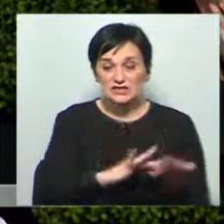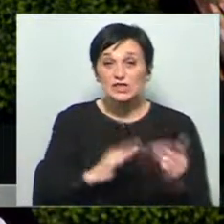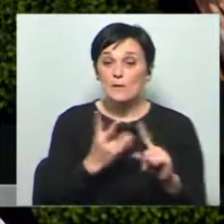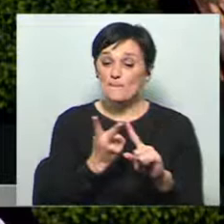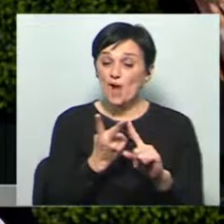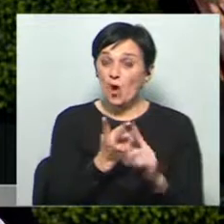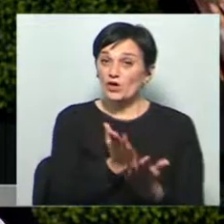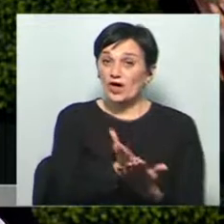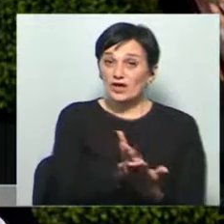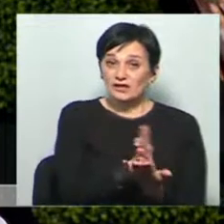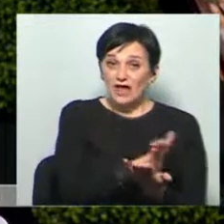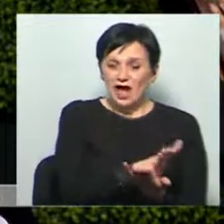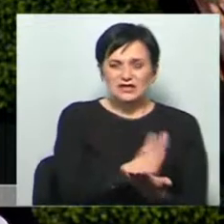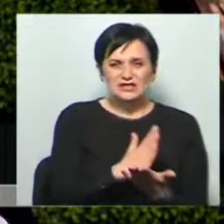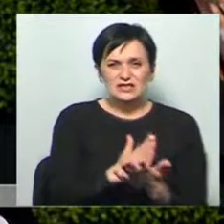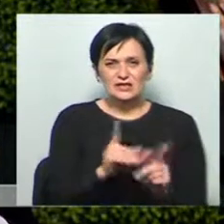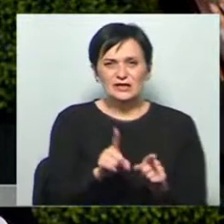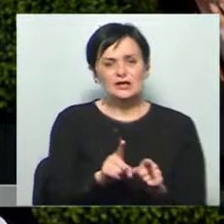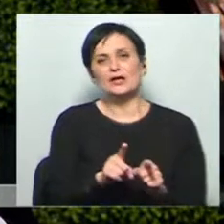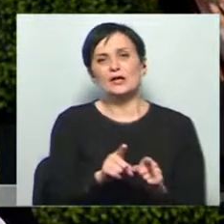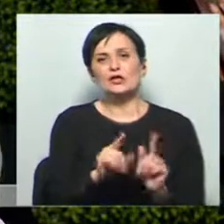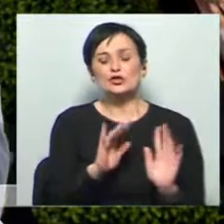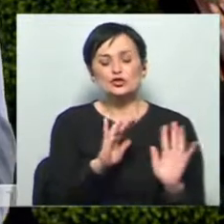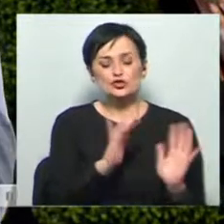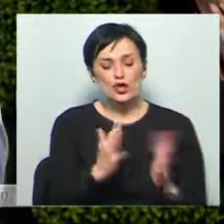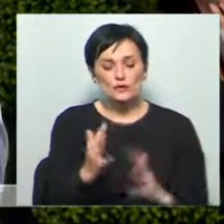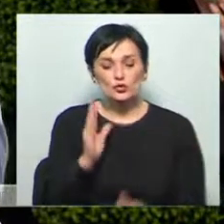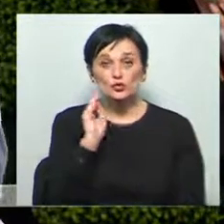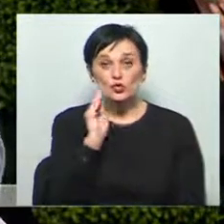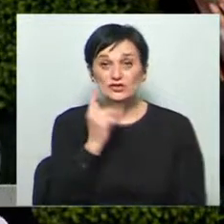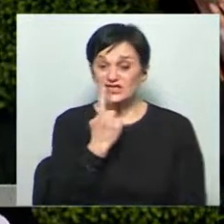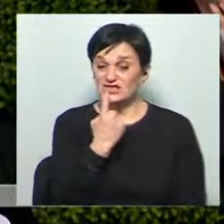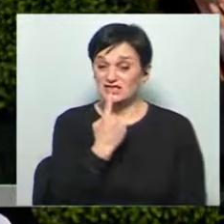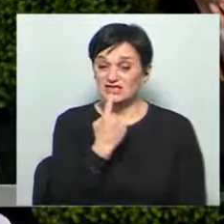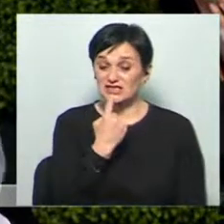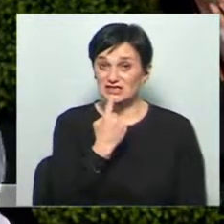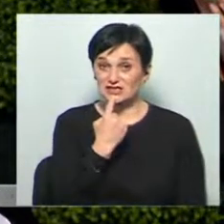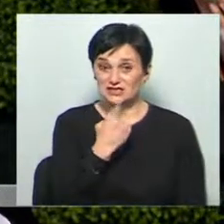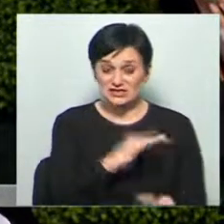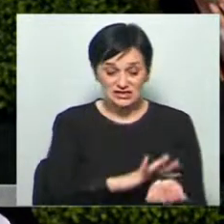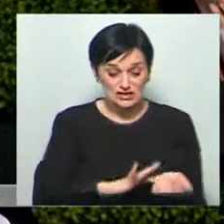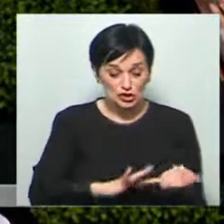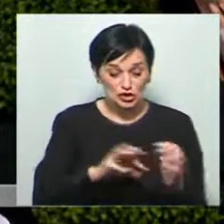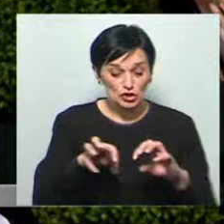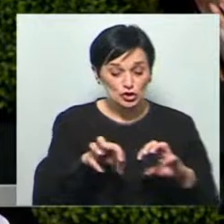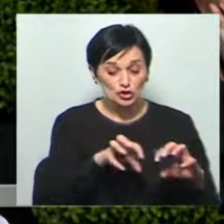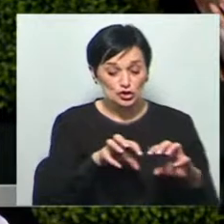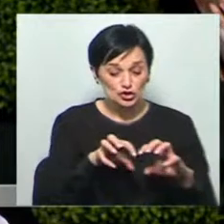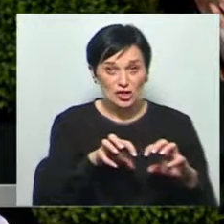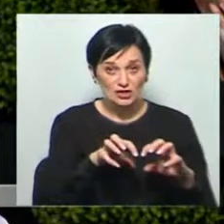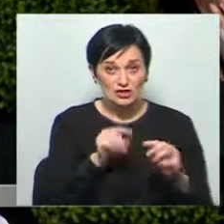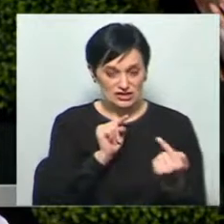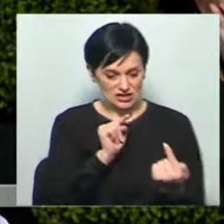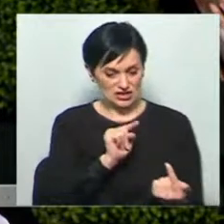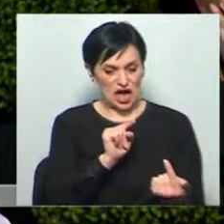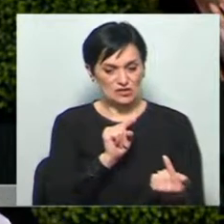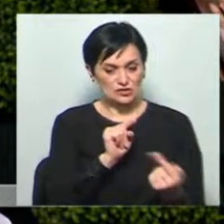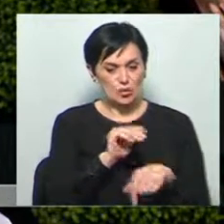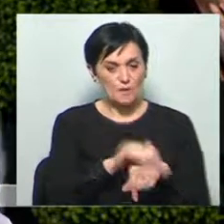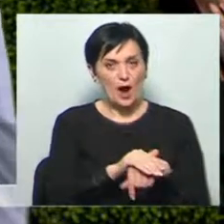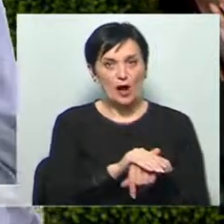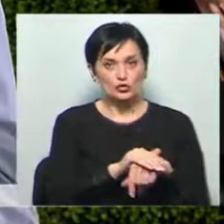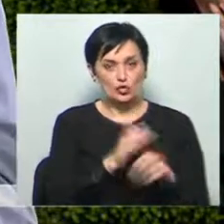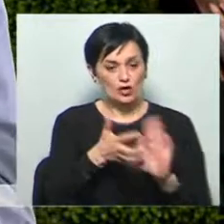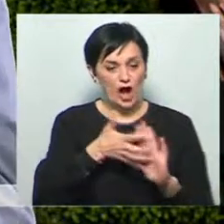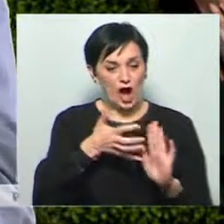მეორე ნაწილი. დიახ. ანუ შემთხვევები, როცა სისხლის შედედების საწინააღმდეგო ფაქტორები აკლია ადამიანს, ამ შემთხვევაში